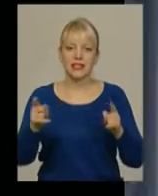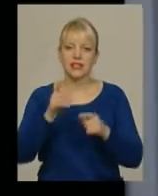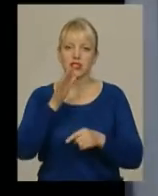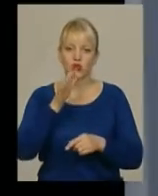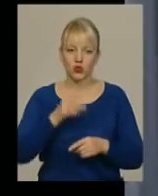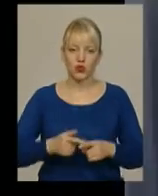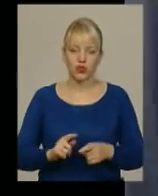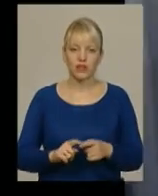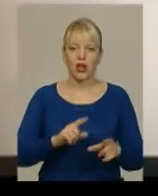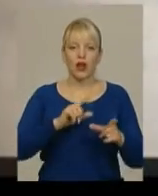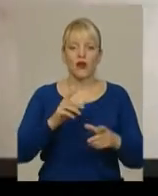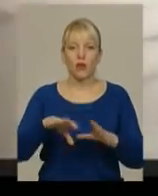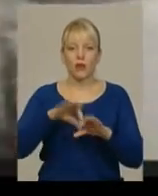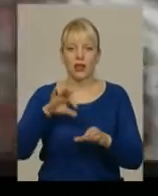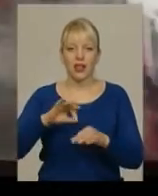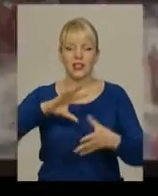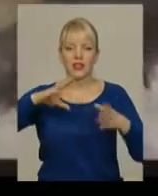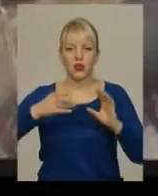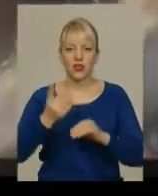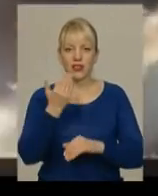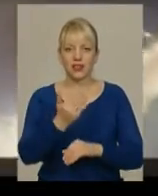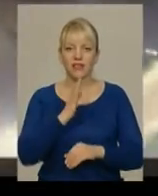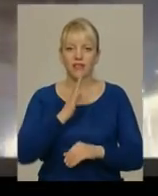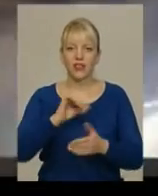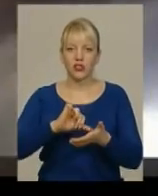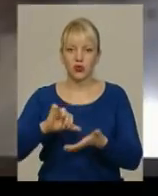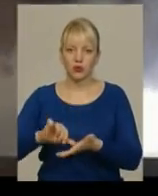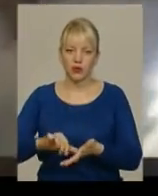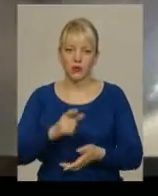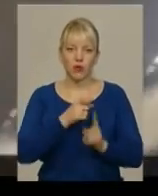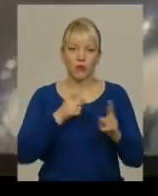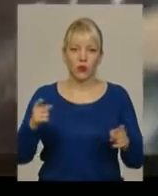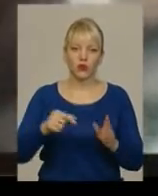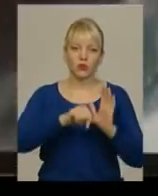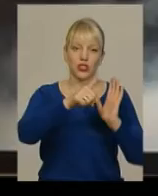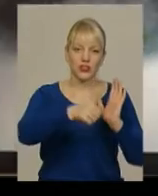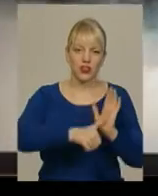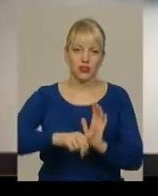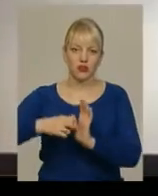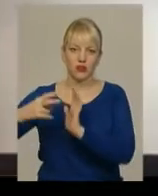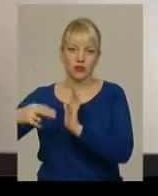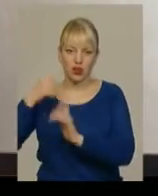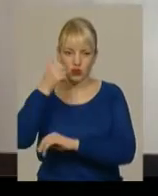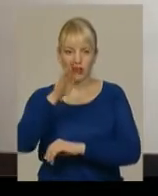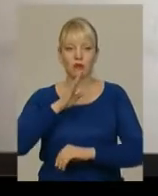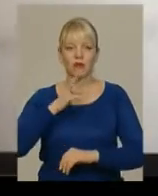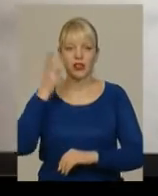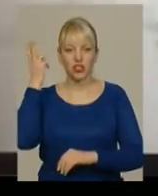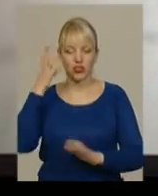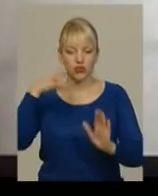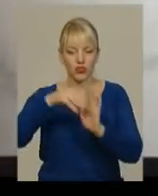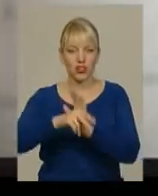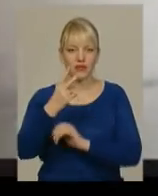старт чотириріччя обирали за результатами їх виступів протягом 2016-2018 років. Хмельничанка війшла до 25